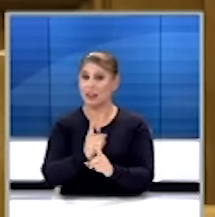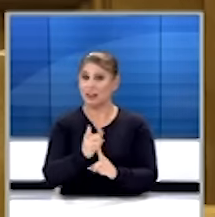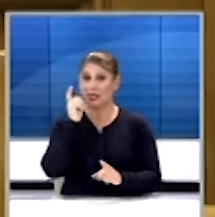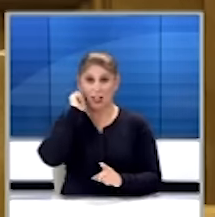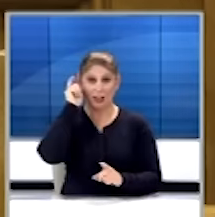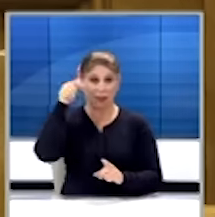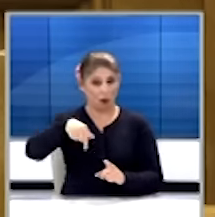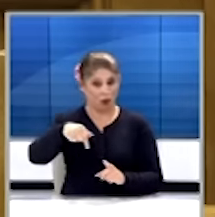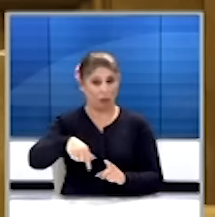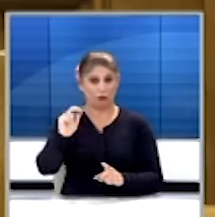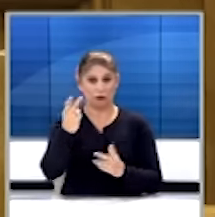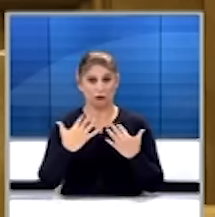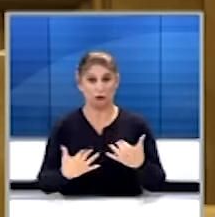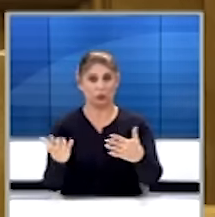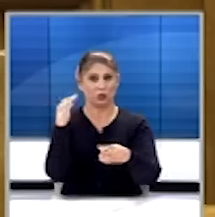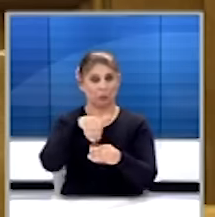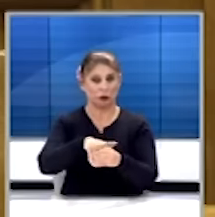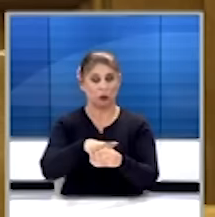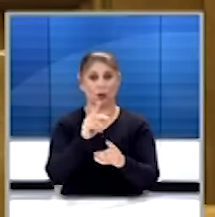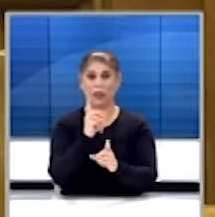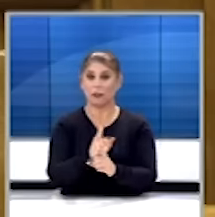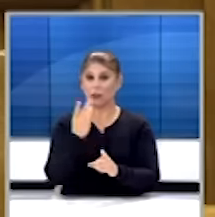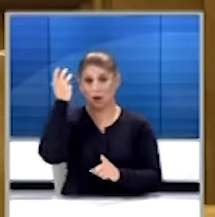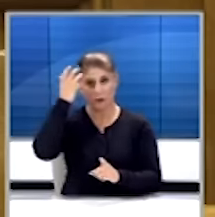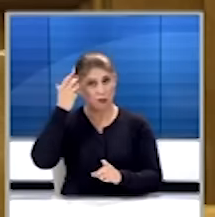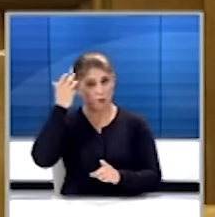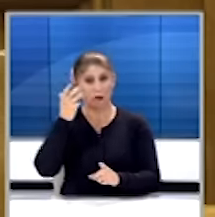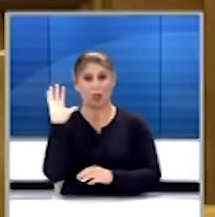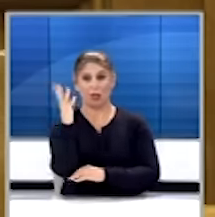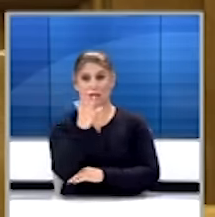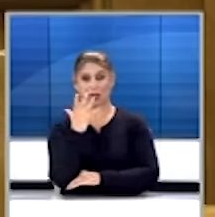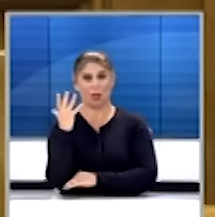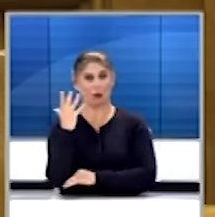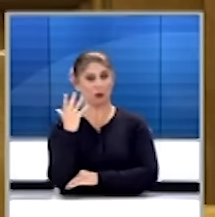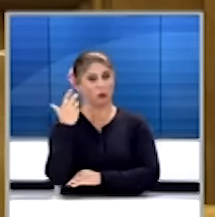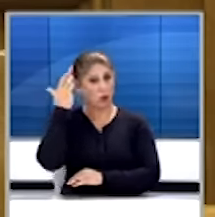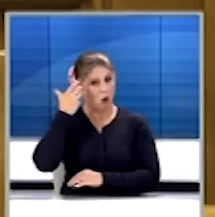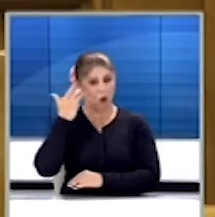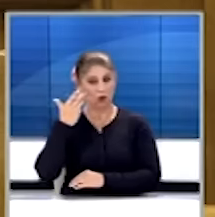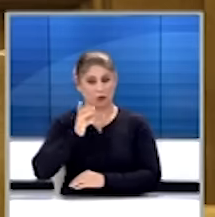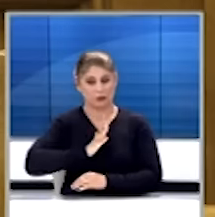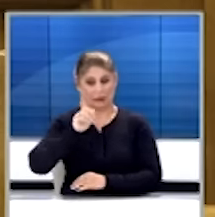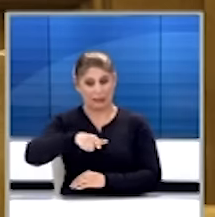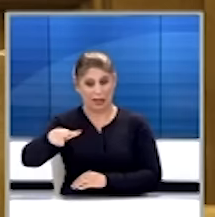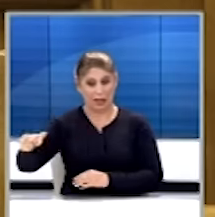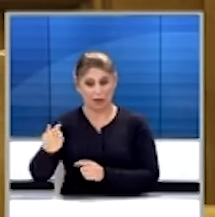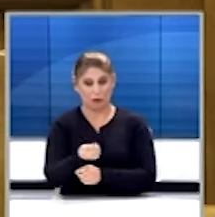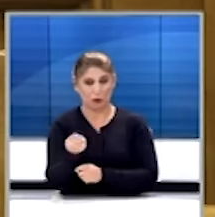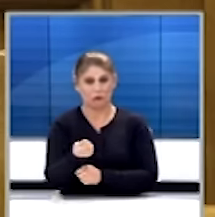εκδήλωση εδώ μέσα στη Βουλή με τη συμμετοχή ειδικών επιστημόνων, δασολόγων, στελεχών της πυροσβεστικής.